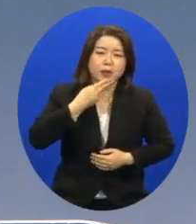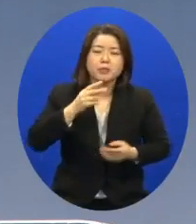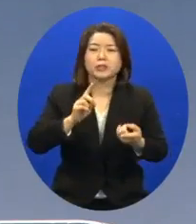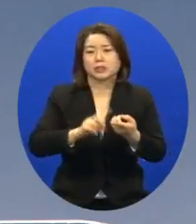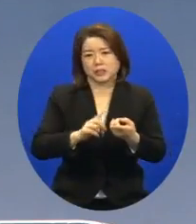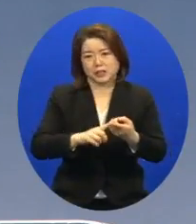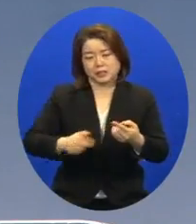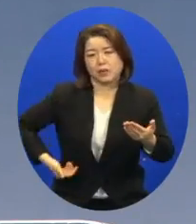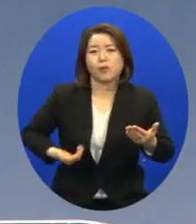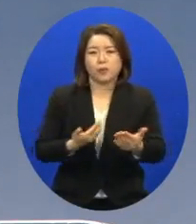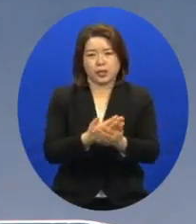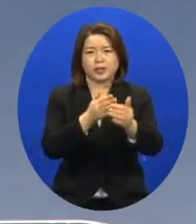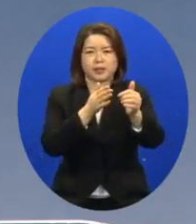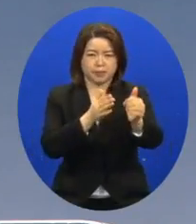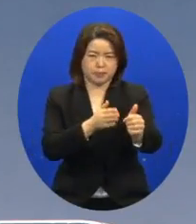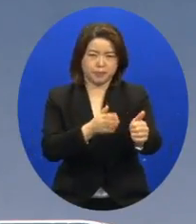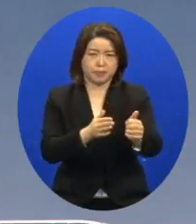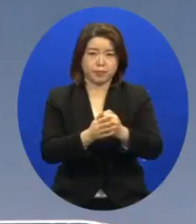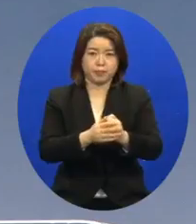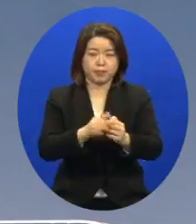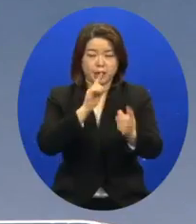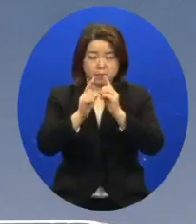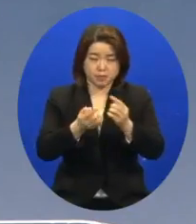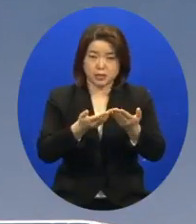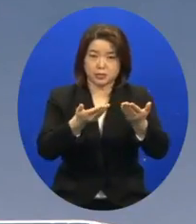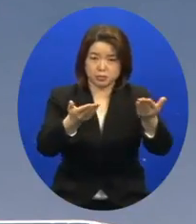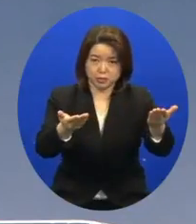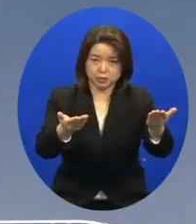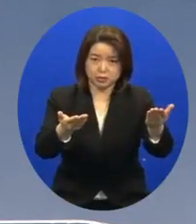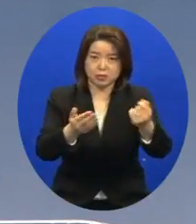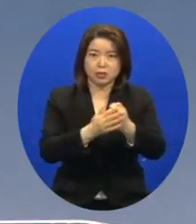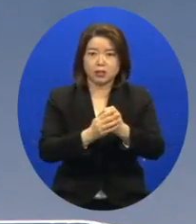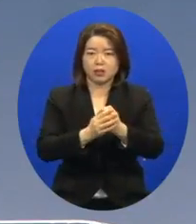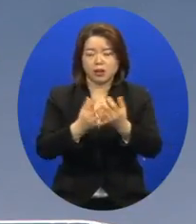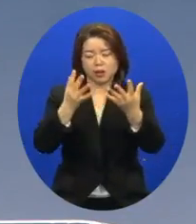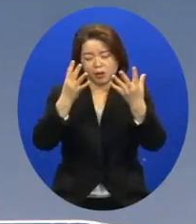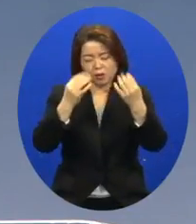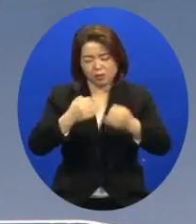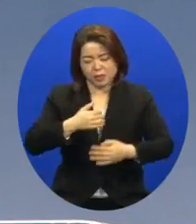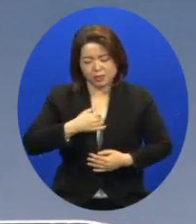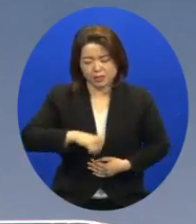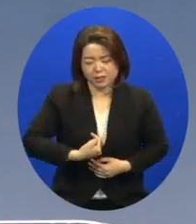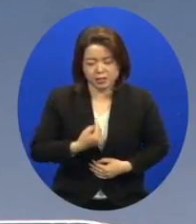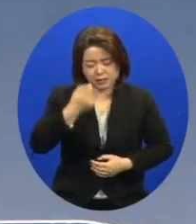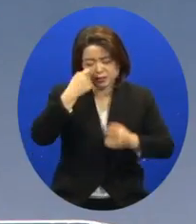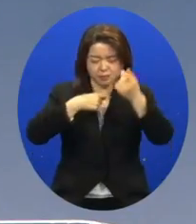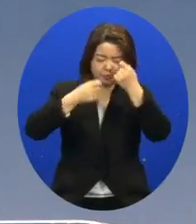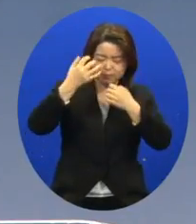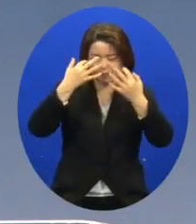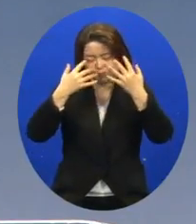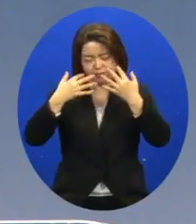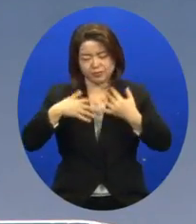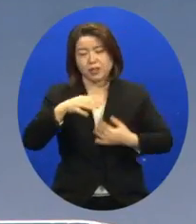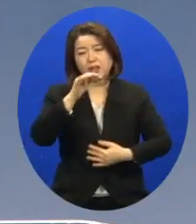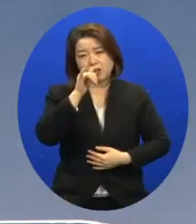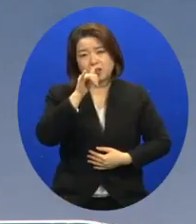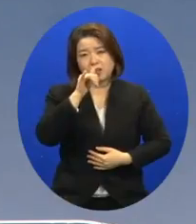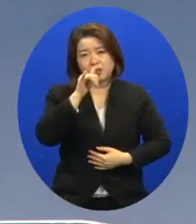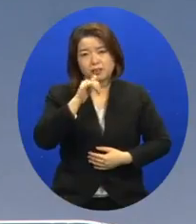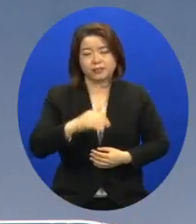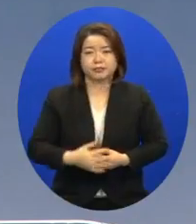합시다 그렇게 말을 말씀을 하는데 얼마나 저 자신에게 눈물이 나는지 몰랐어요